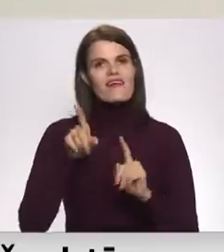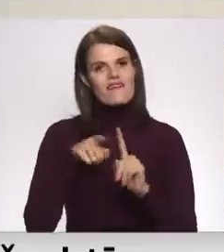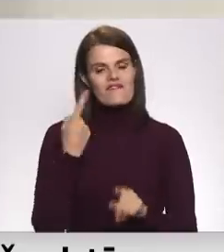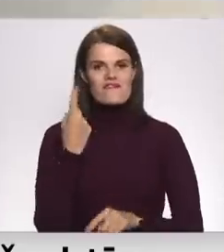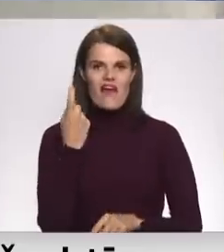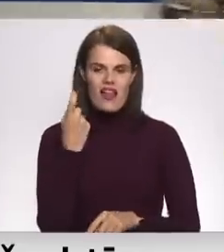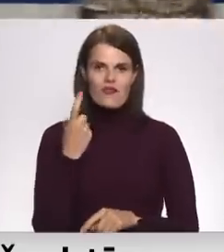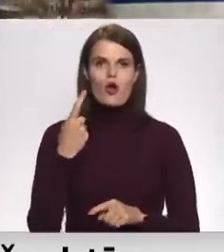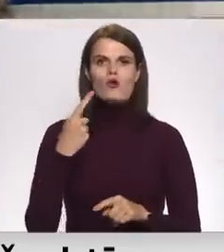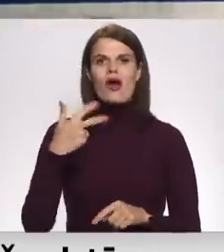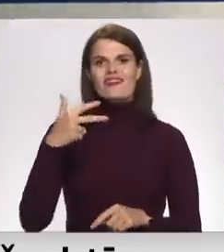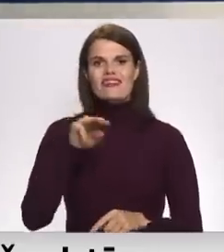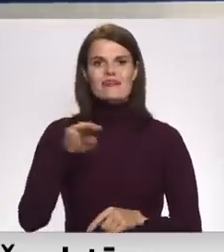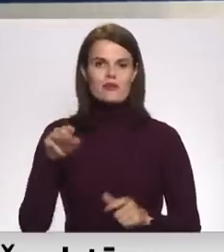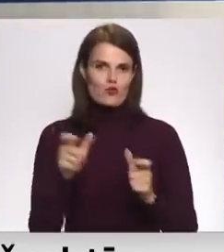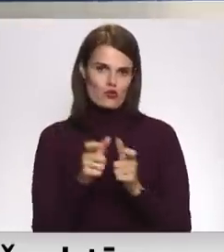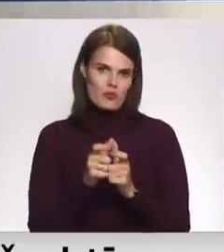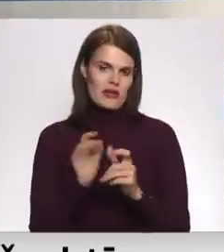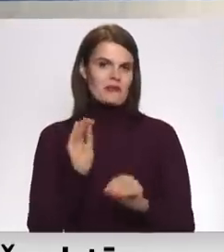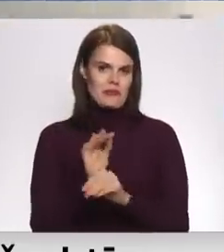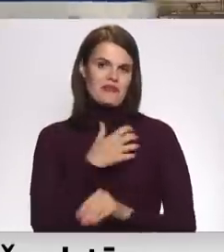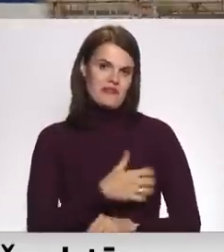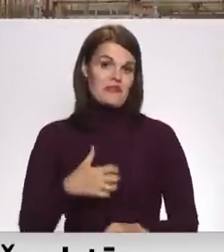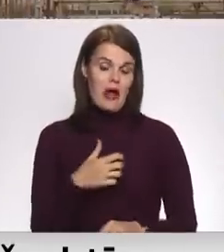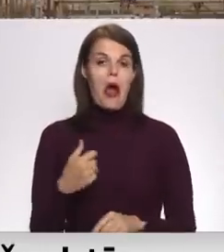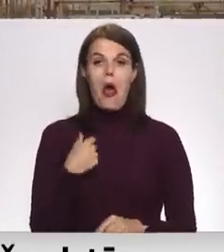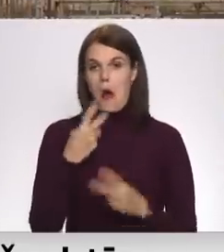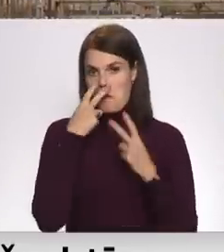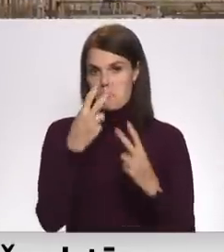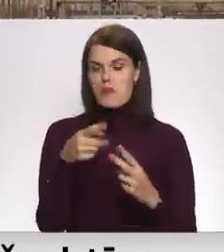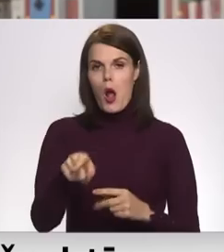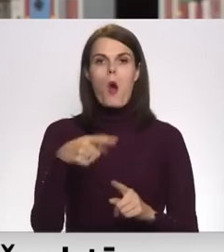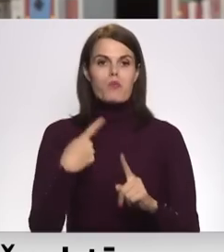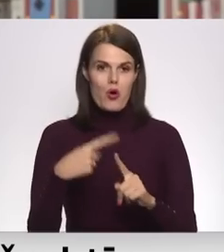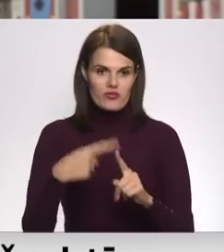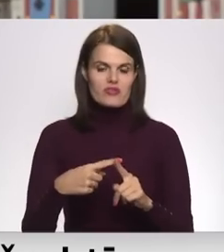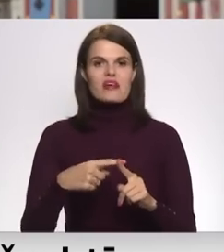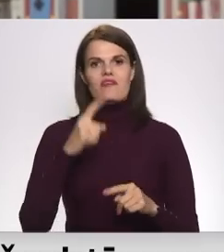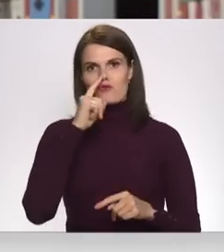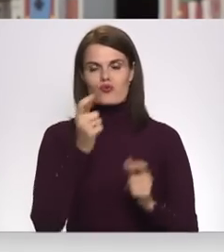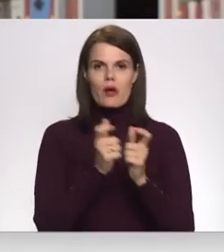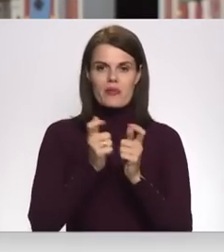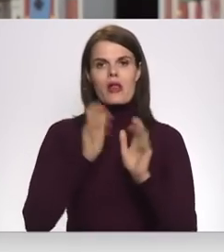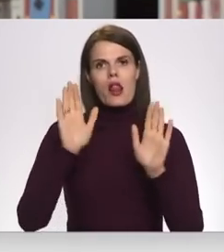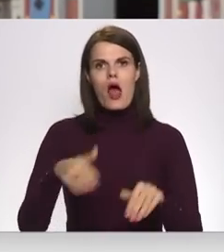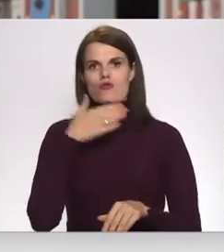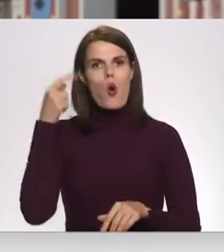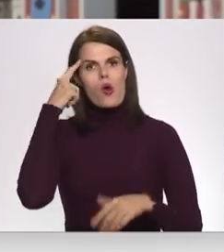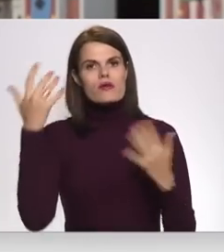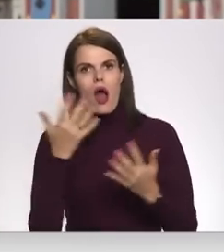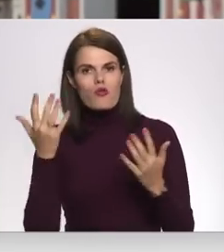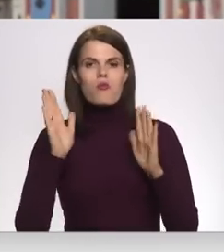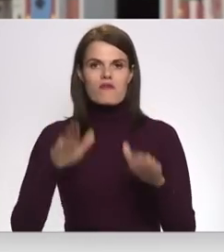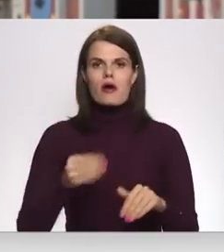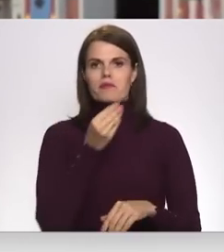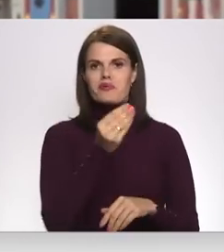biļete. Mēs to vērtējam pozitīvi, tātad tam ir tiešām jānotiek. Tā stundas biļetē, lai cilvēkam nav jādomā, un viņš var izmantot